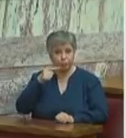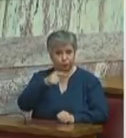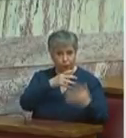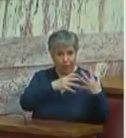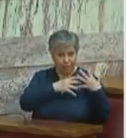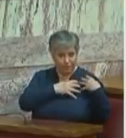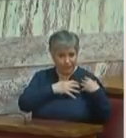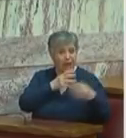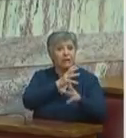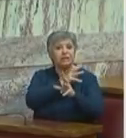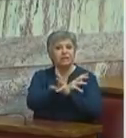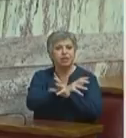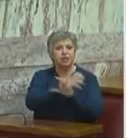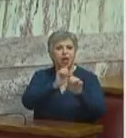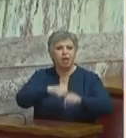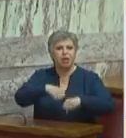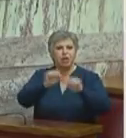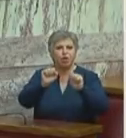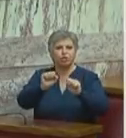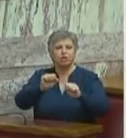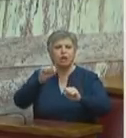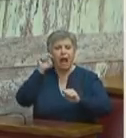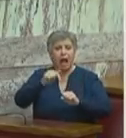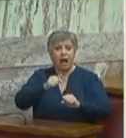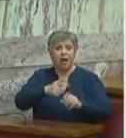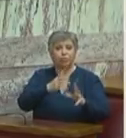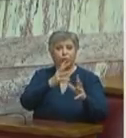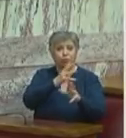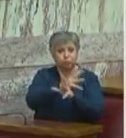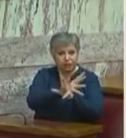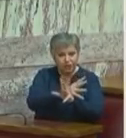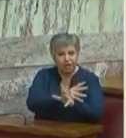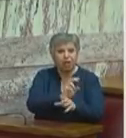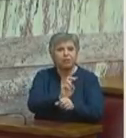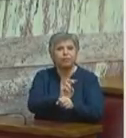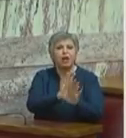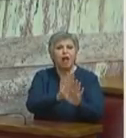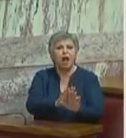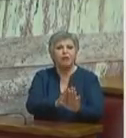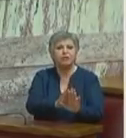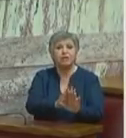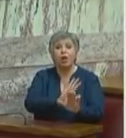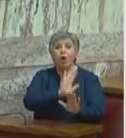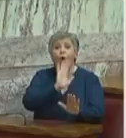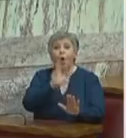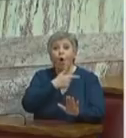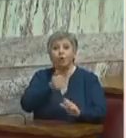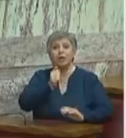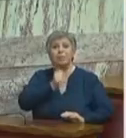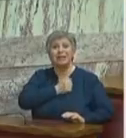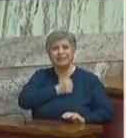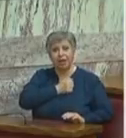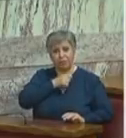συνεχίζει. Δεν το έστειλε, δεν περιμένει απόφαση της Βουλής. Συνεχίζει από μόνη της. Θεωρεί ότι έχει αρμοδιότητα